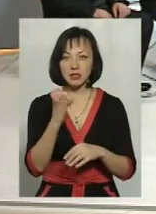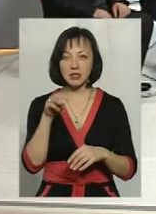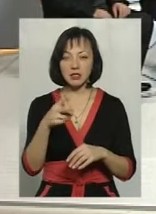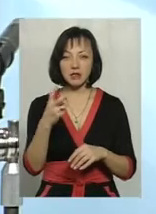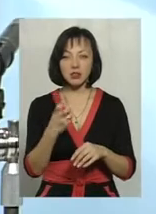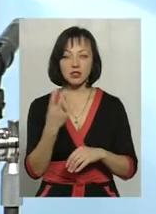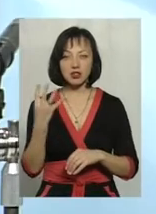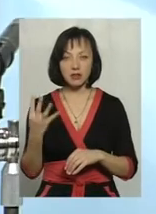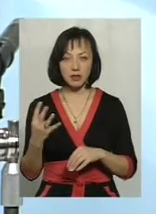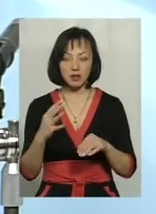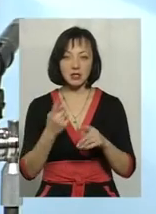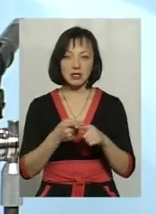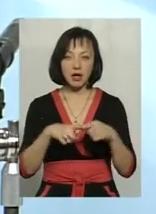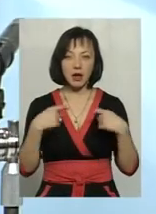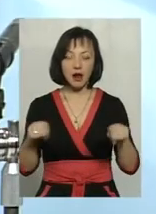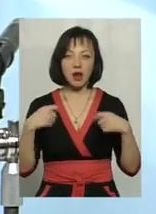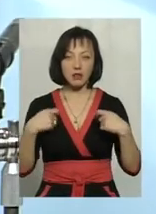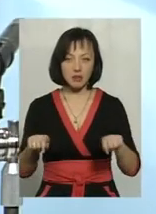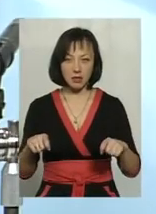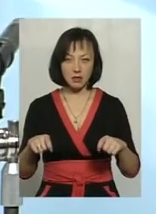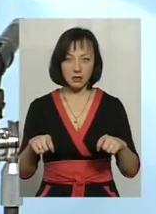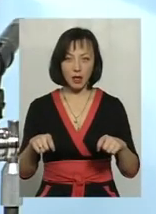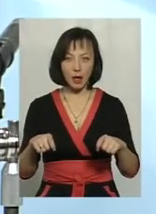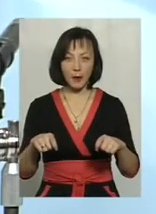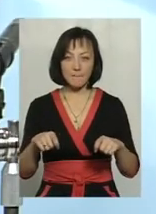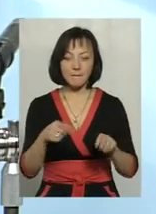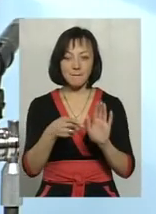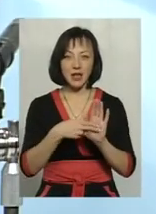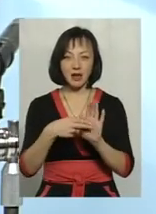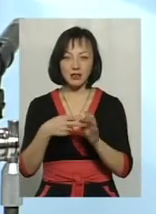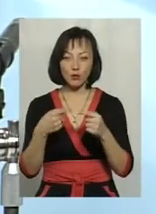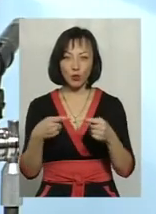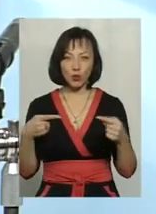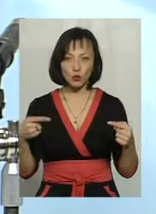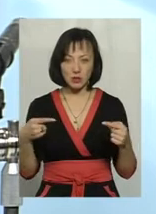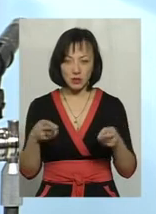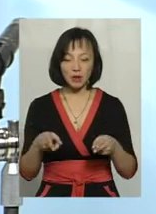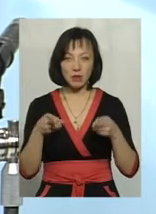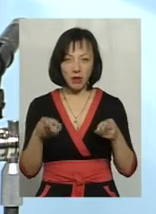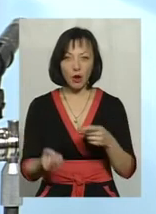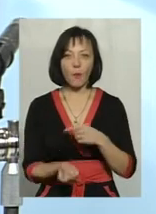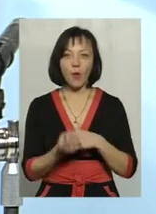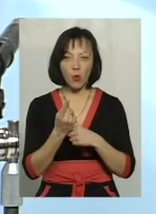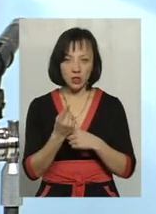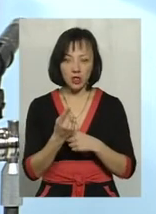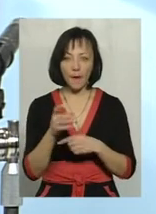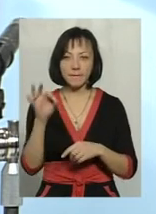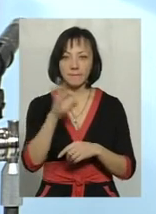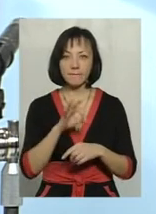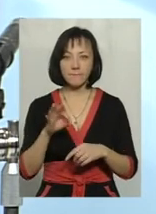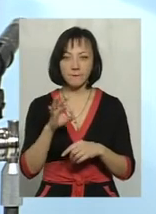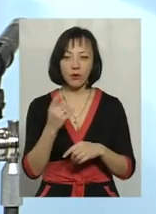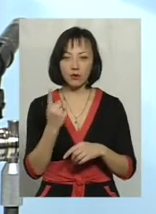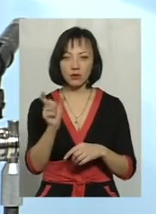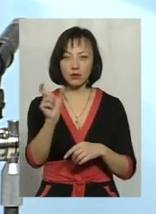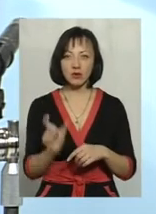Це, знову ж таки, реалізація підакцизної продукції кримінального походження стосовно одного з